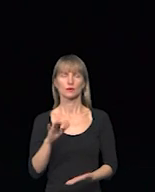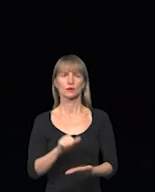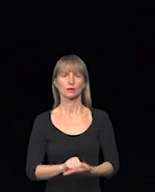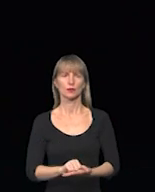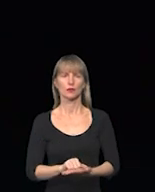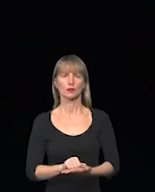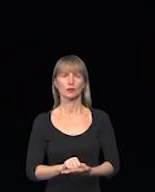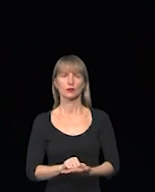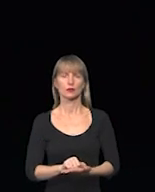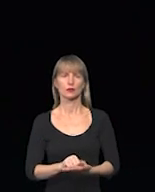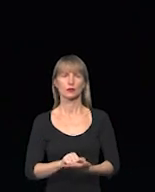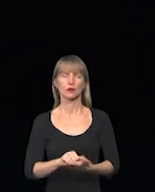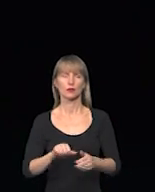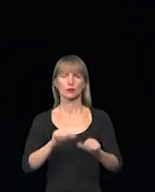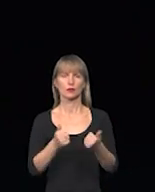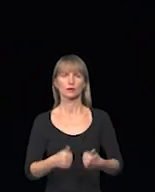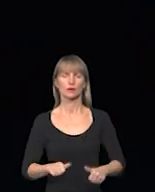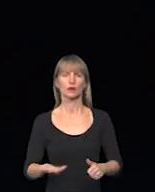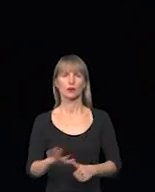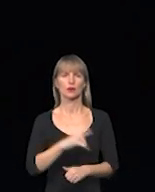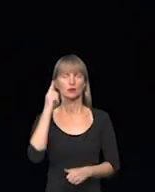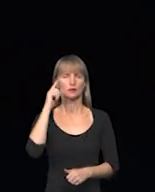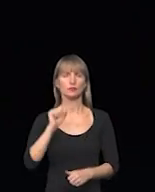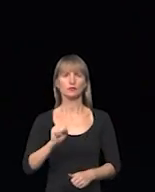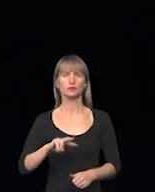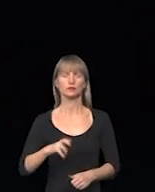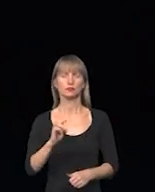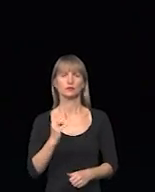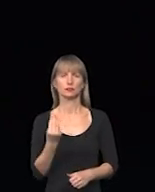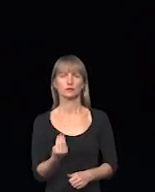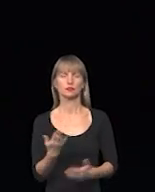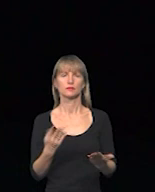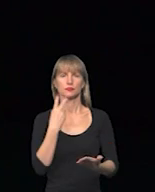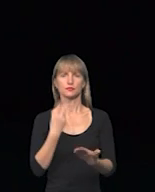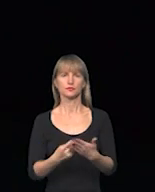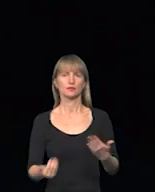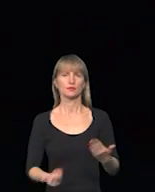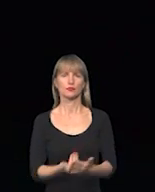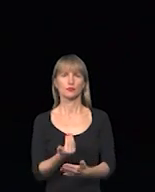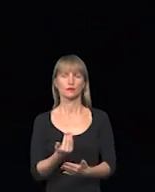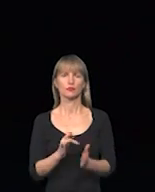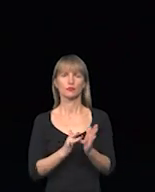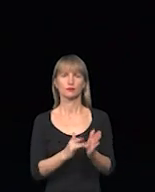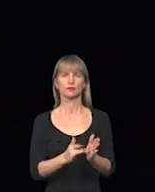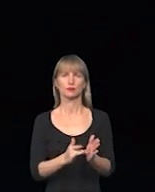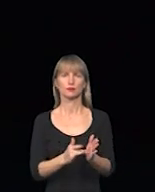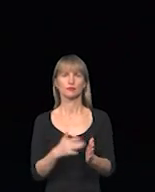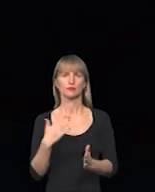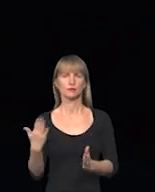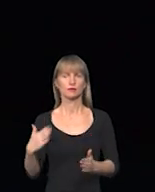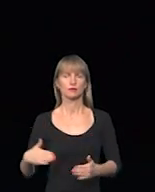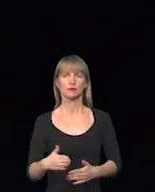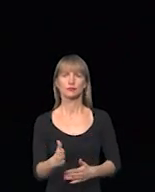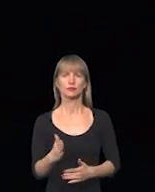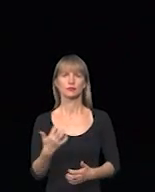займається екскурсовод та краєзнавець Роман Акбаш, який нещодавно презентував нову екскурсію «Правим берегом», у